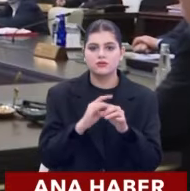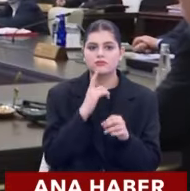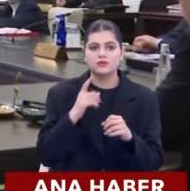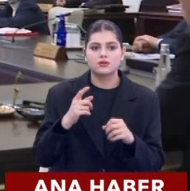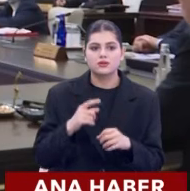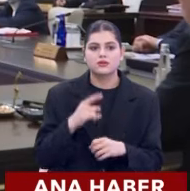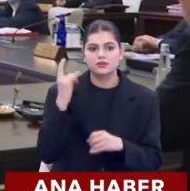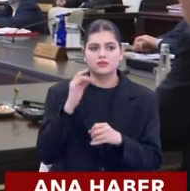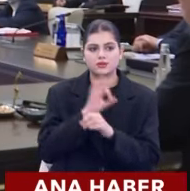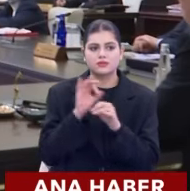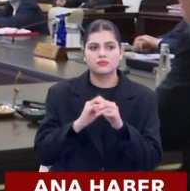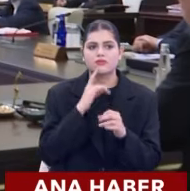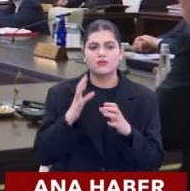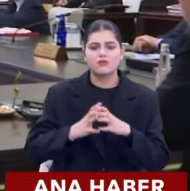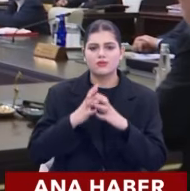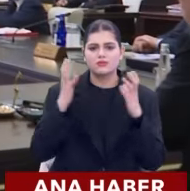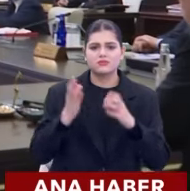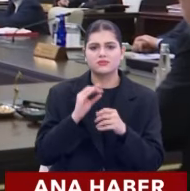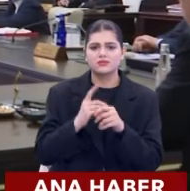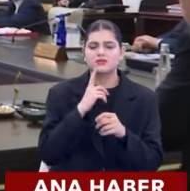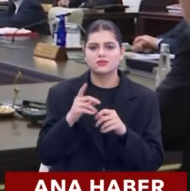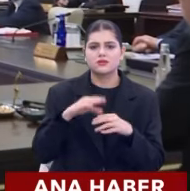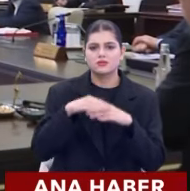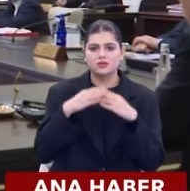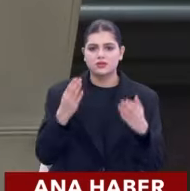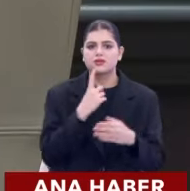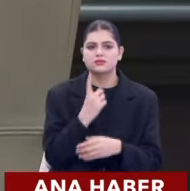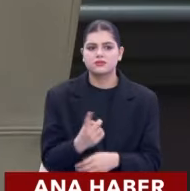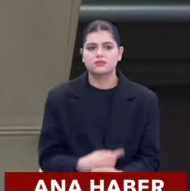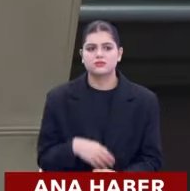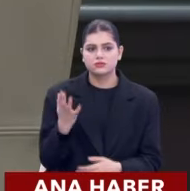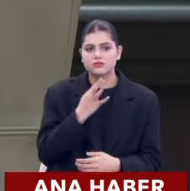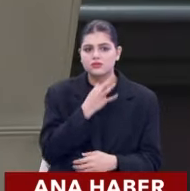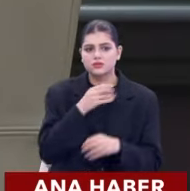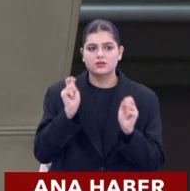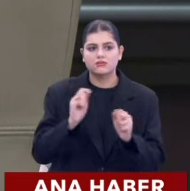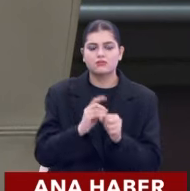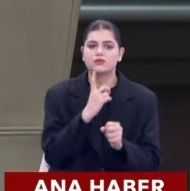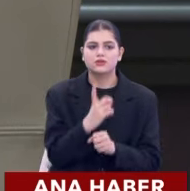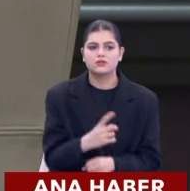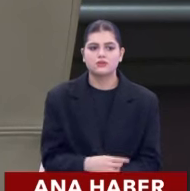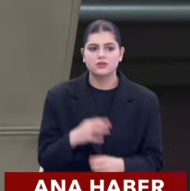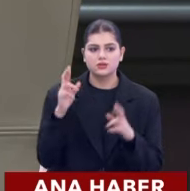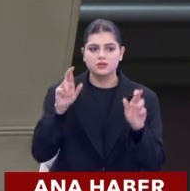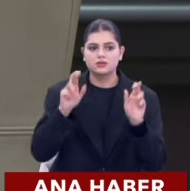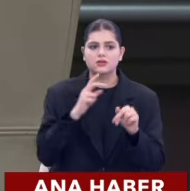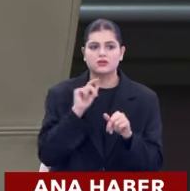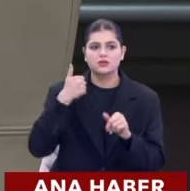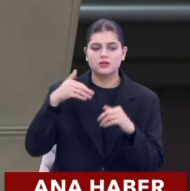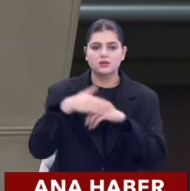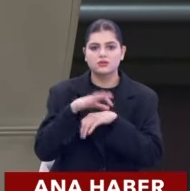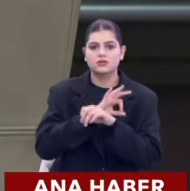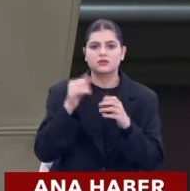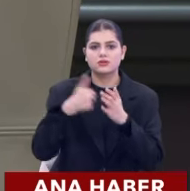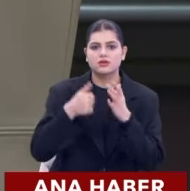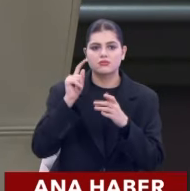Florida eyaletinde Orlando kentindeki karantinamıza hoş geldiniz. Çok teşekkür ediyorum. İnşallah yarın gece